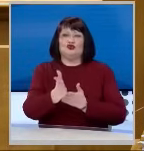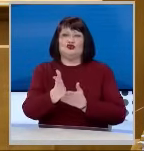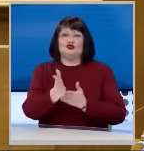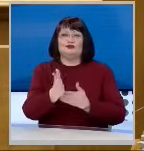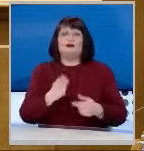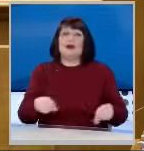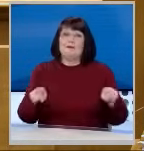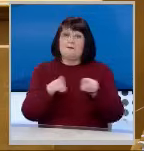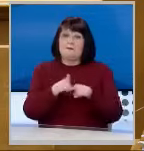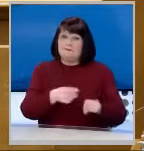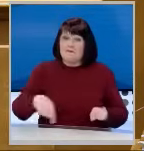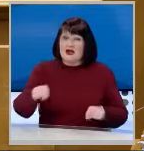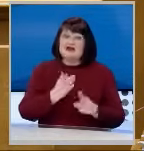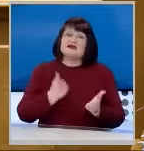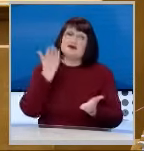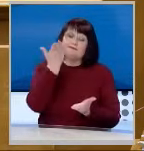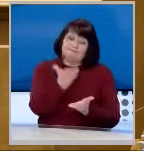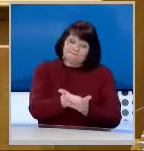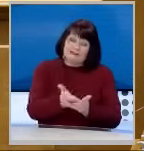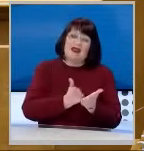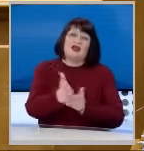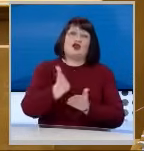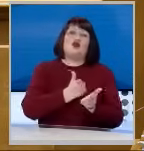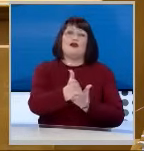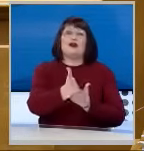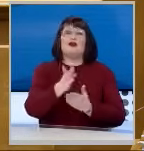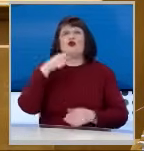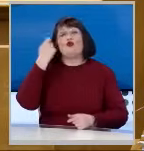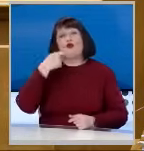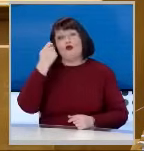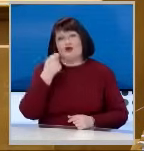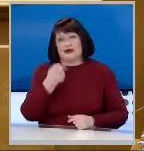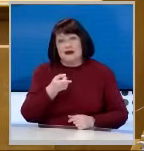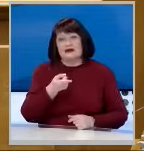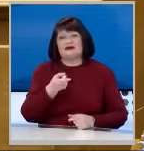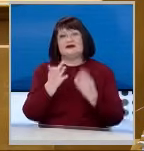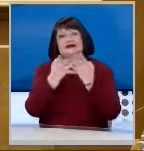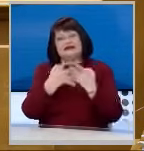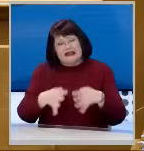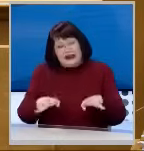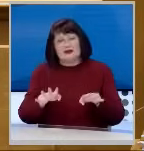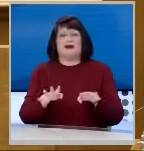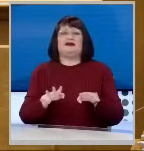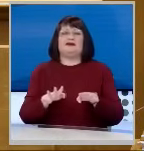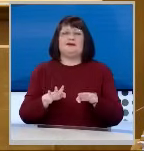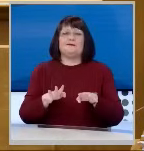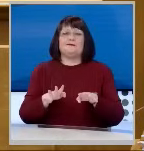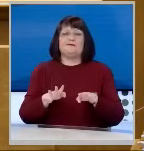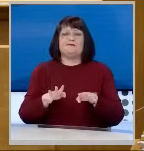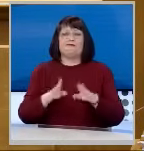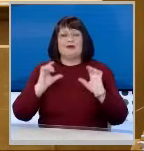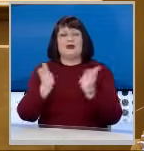τους ζητούν δικαίωση οι γονείς οι συγγενείς οι